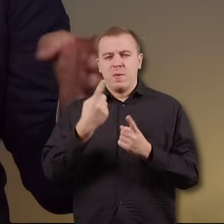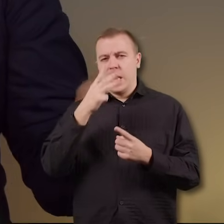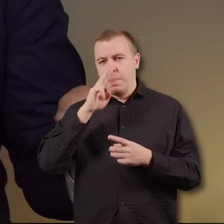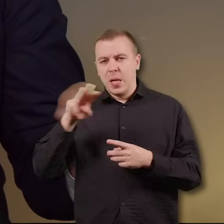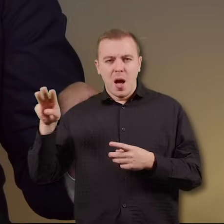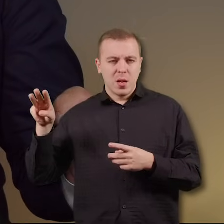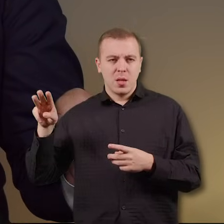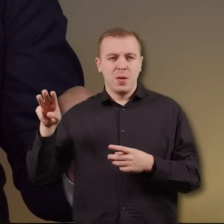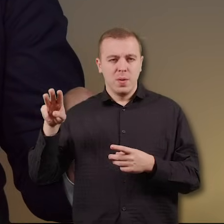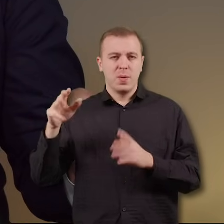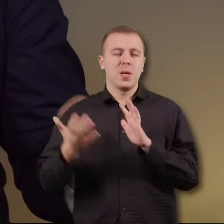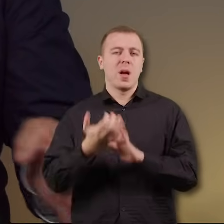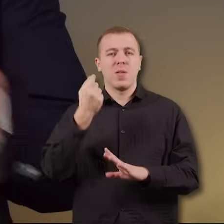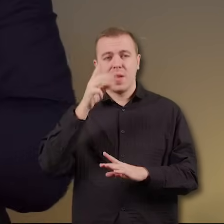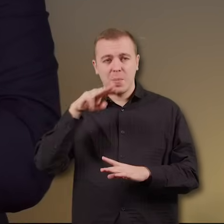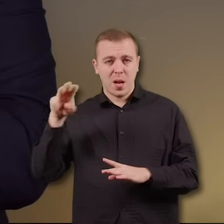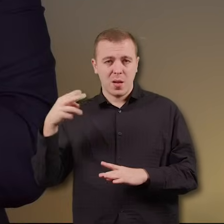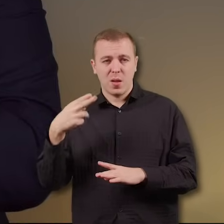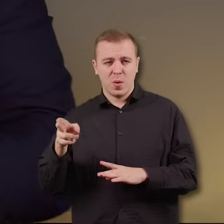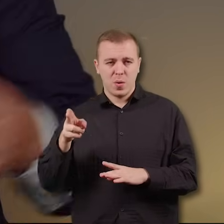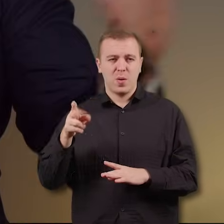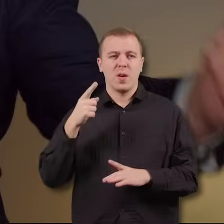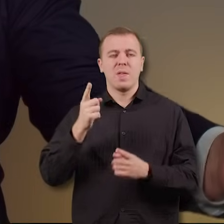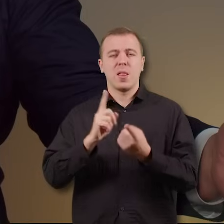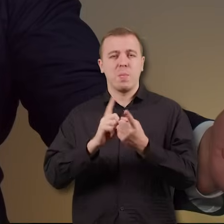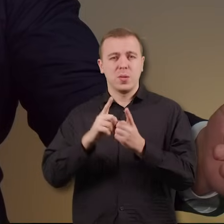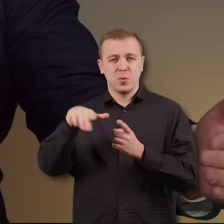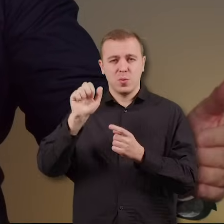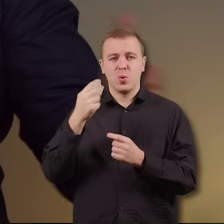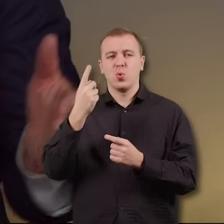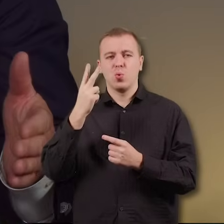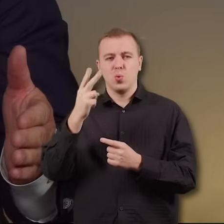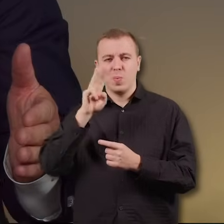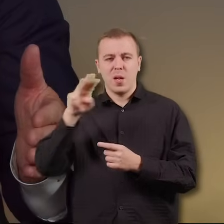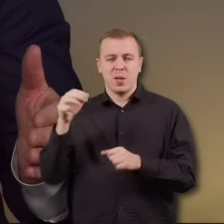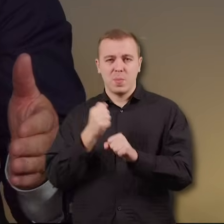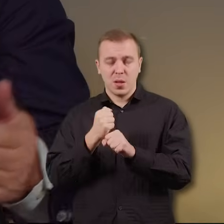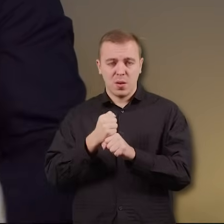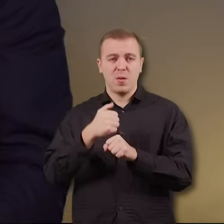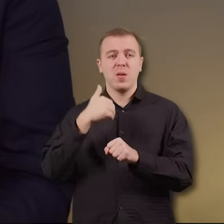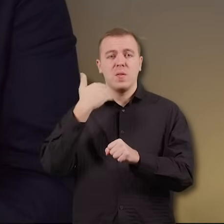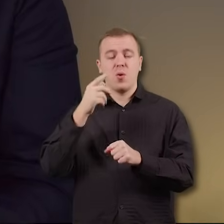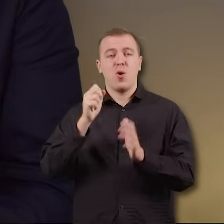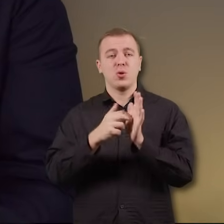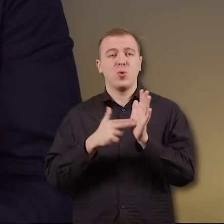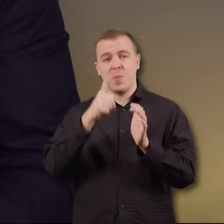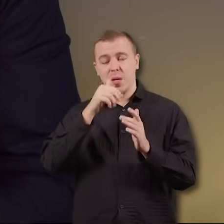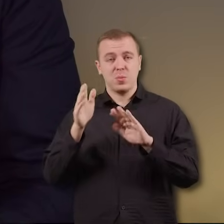milijardą, gauna 1 milijardą eurų, 1 milijardą pasiskolina, padaro už 2 milijardus ir po 18 mėnesių